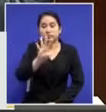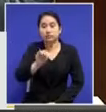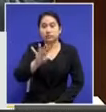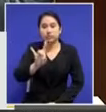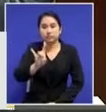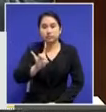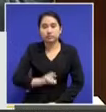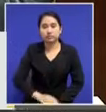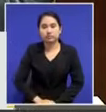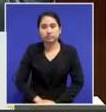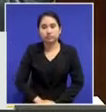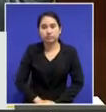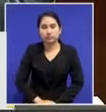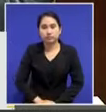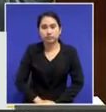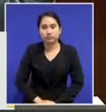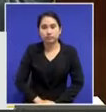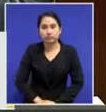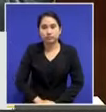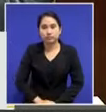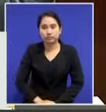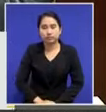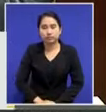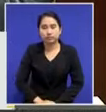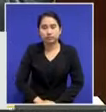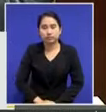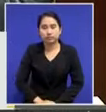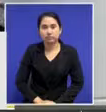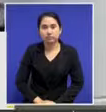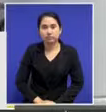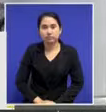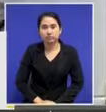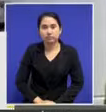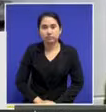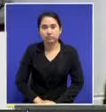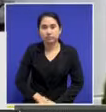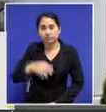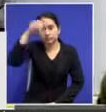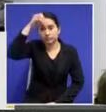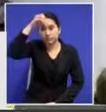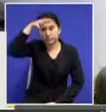448นายรัฐกิจผาลีพัฒน์ นายธนากรครับ